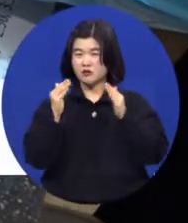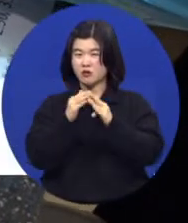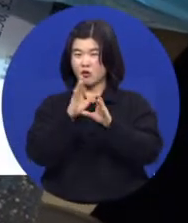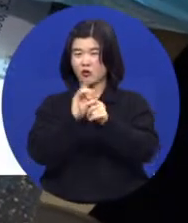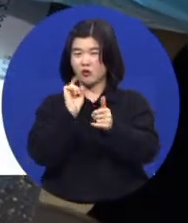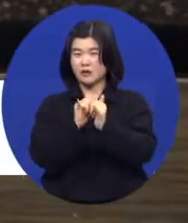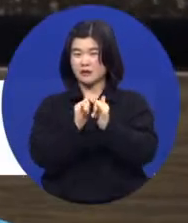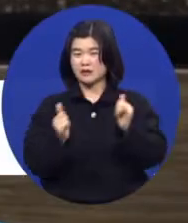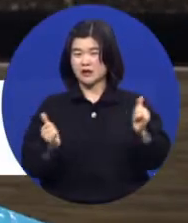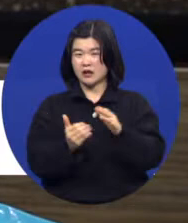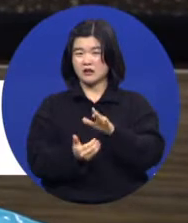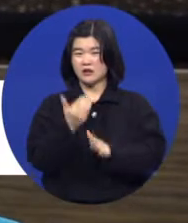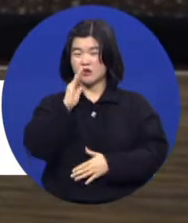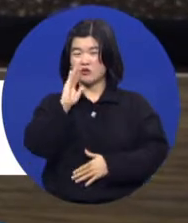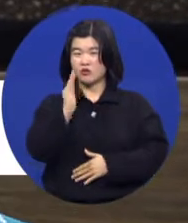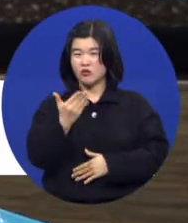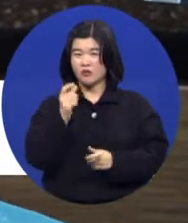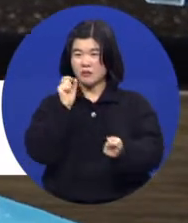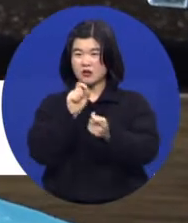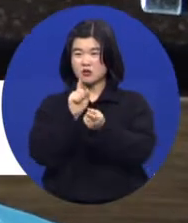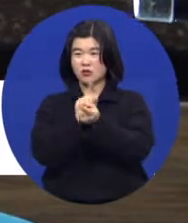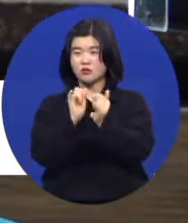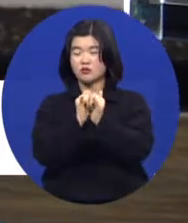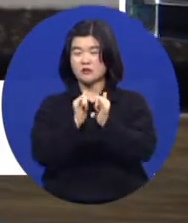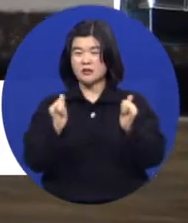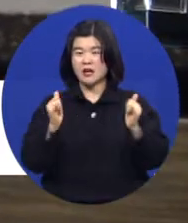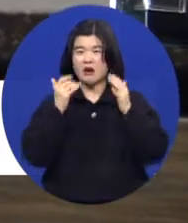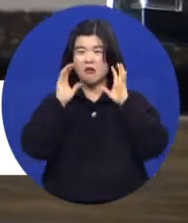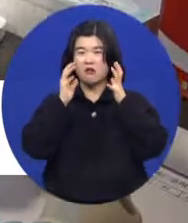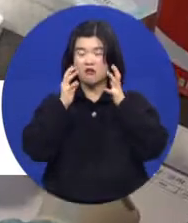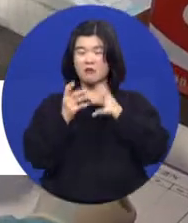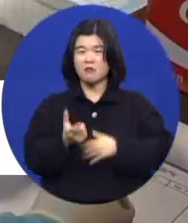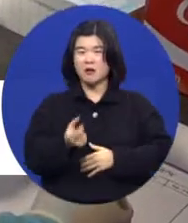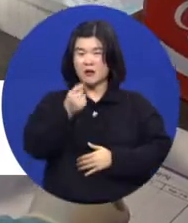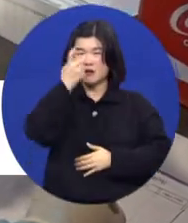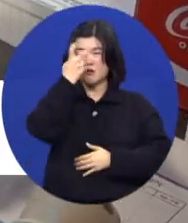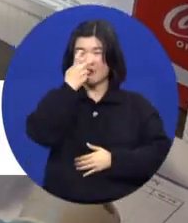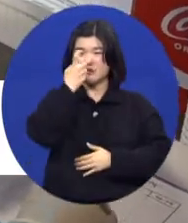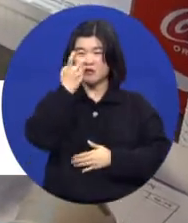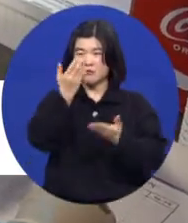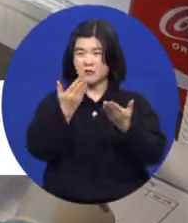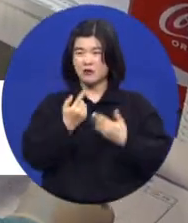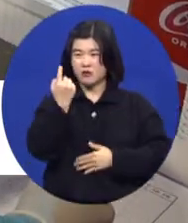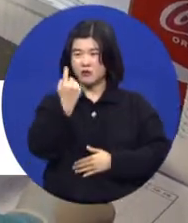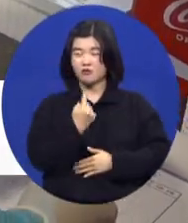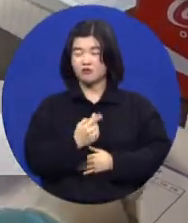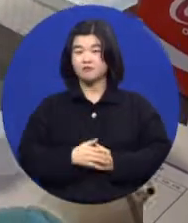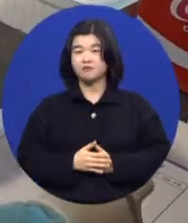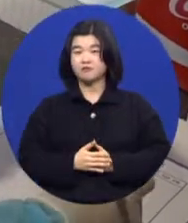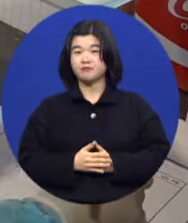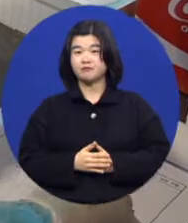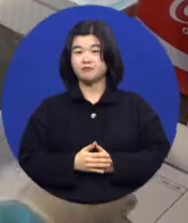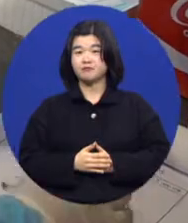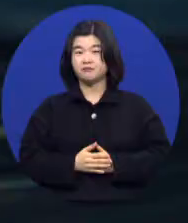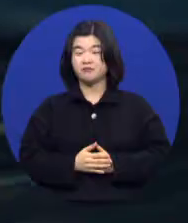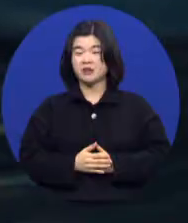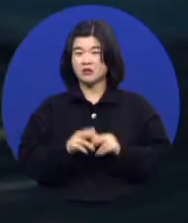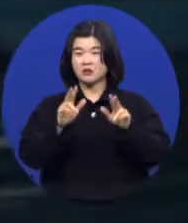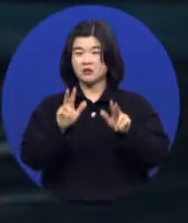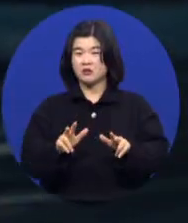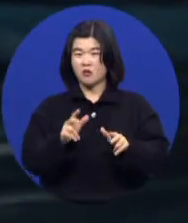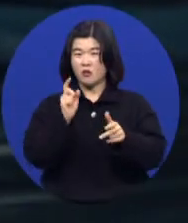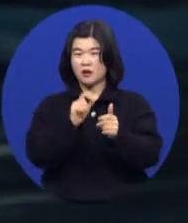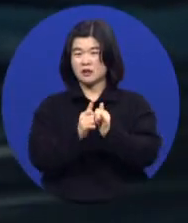코로나19 확진자가 발생해 밀접 접촉자로 분류된 원아들이 신속 항원 검사를 받으러 온 겁니다. 현재